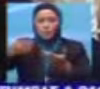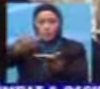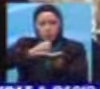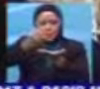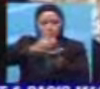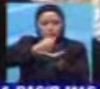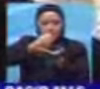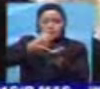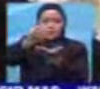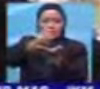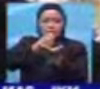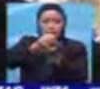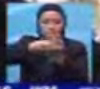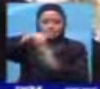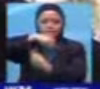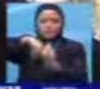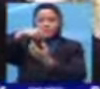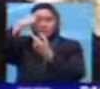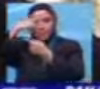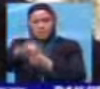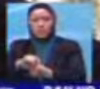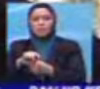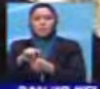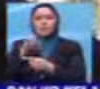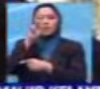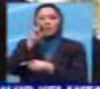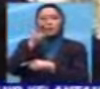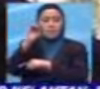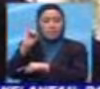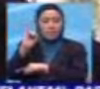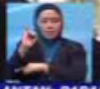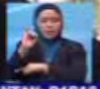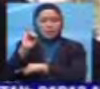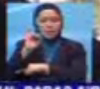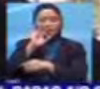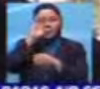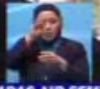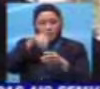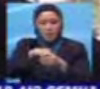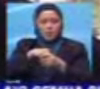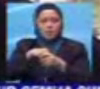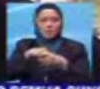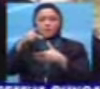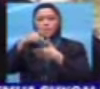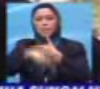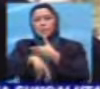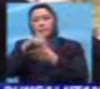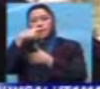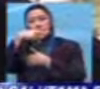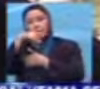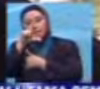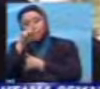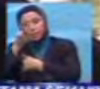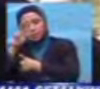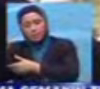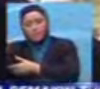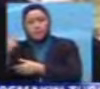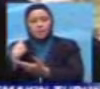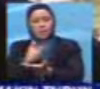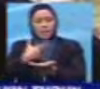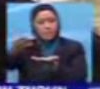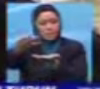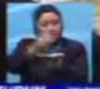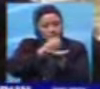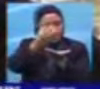kepada Kesedar ini. Termasuklah kita PLKN, kita memperoleh pendapatan